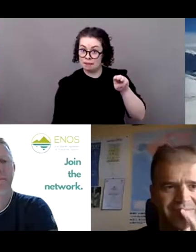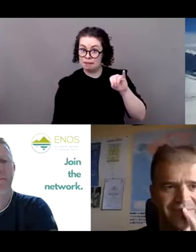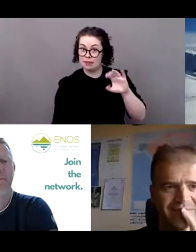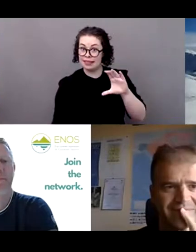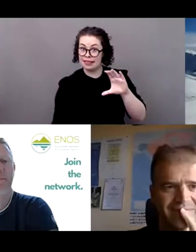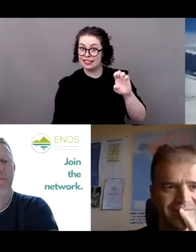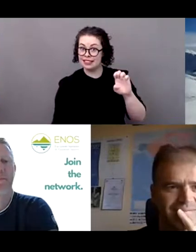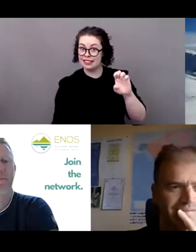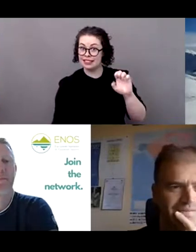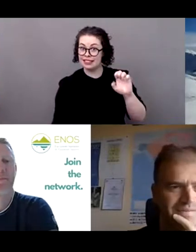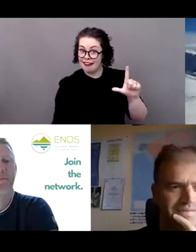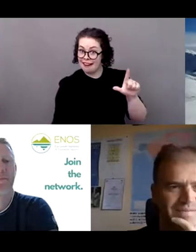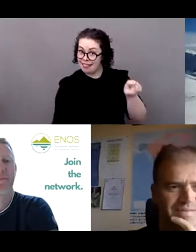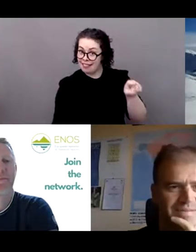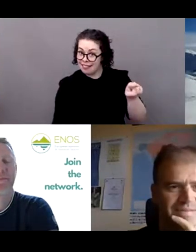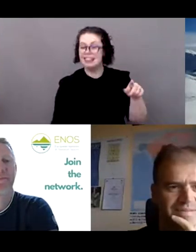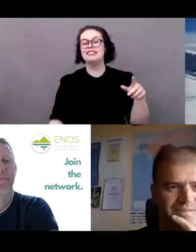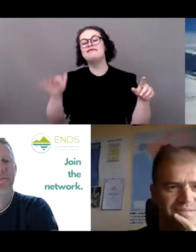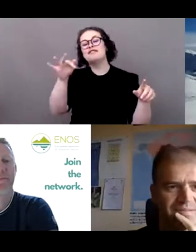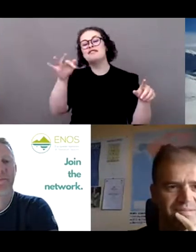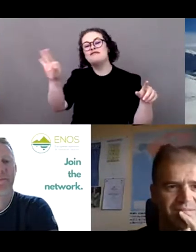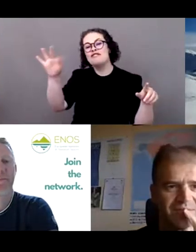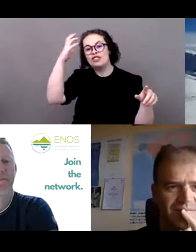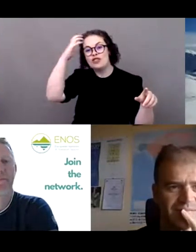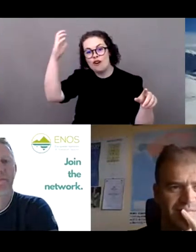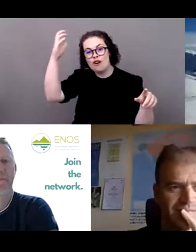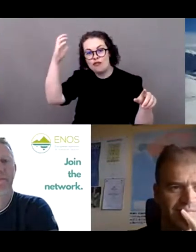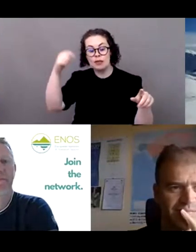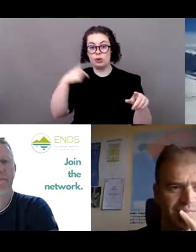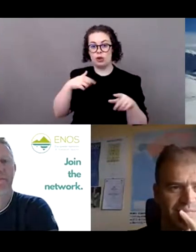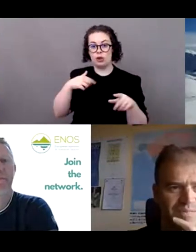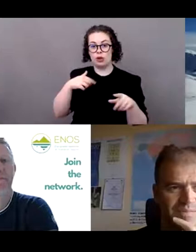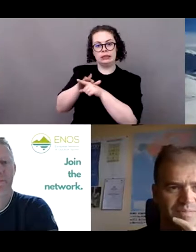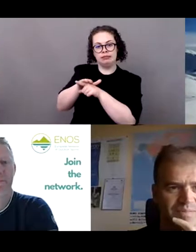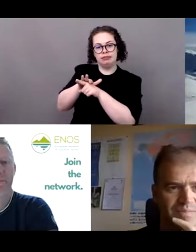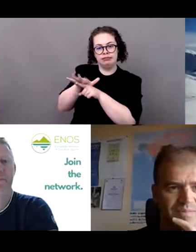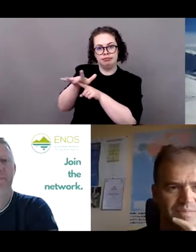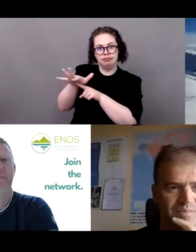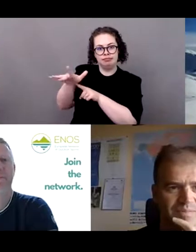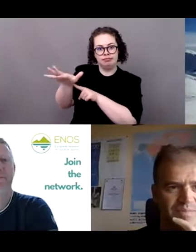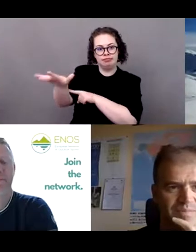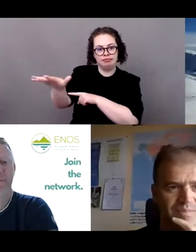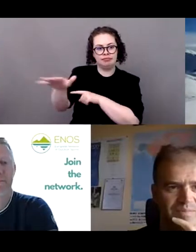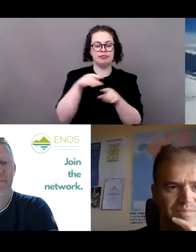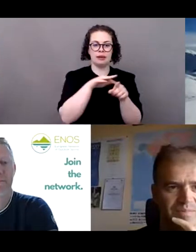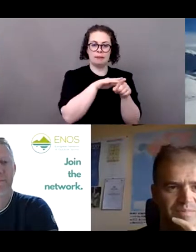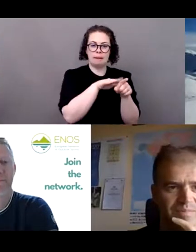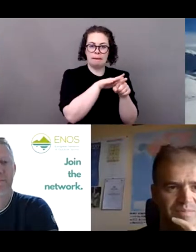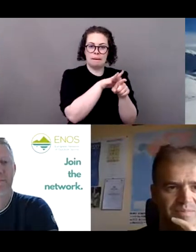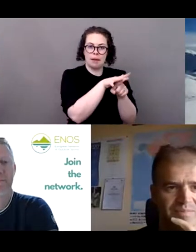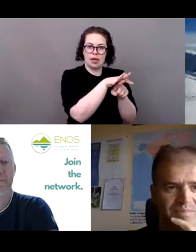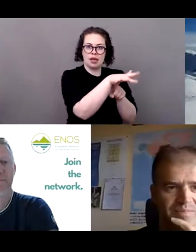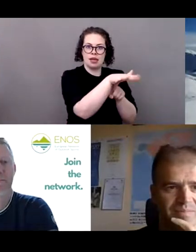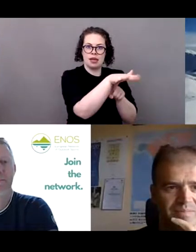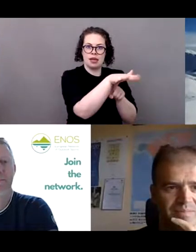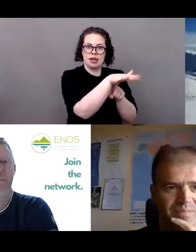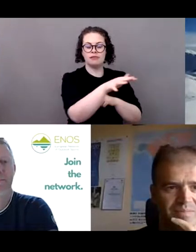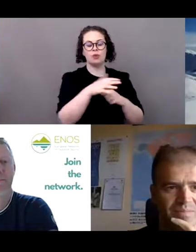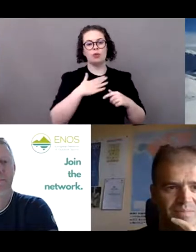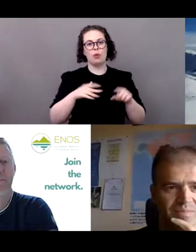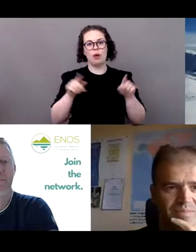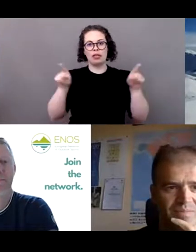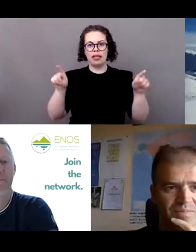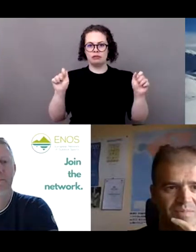parle d'influence, on parle justement de dialogue, de convaincre, d'agir. C'est le cas auprès des institutions, mais c'est aussi le cas